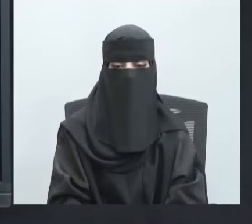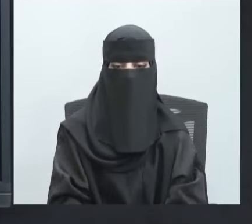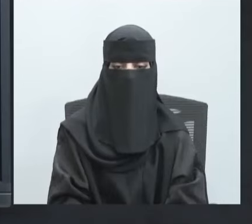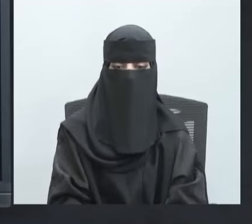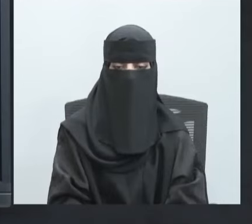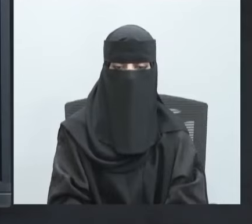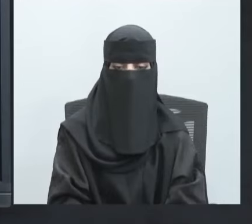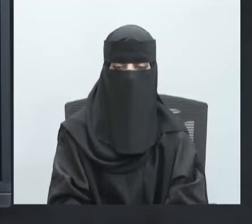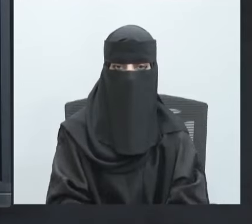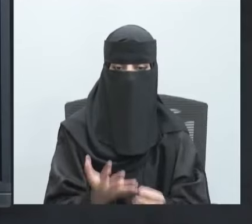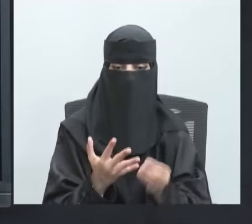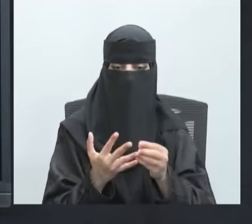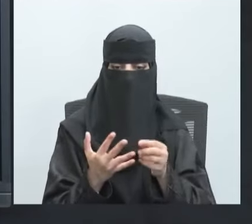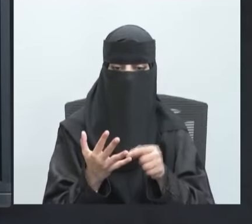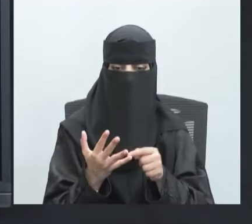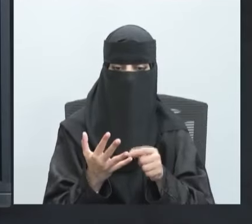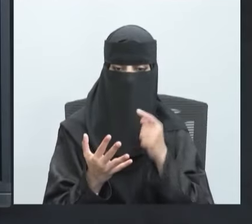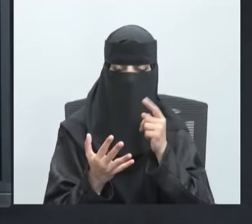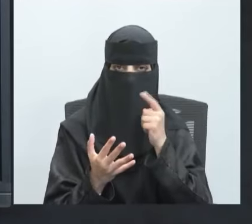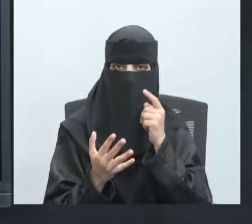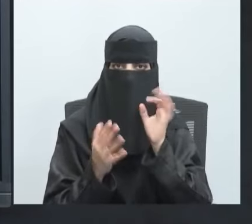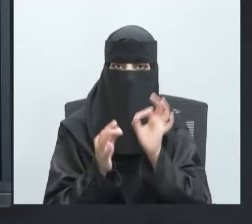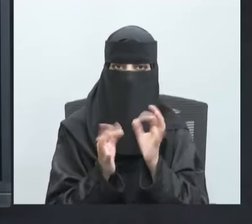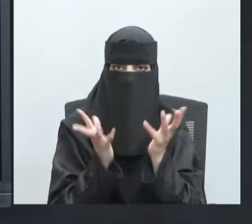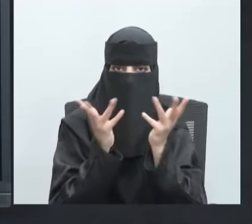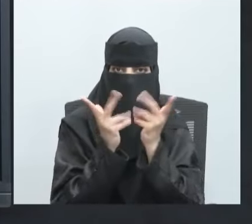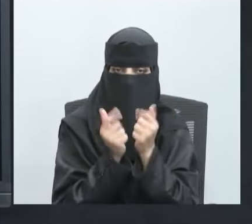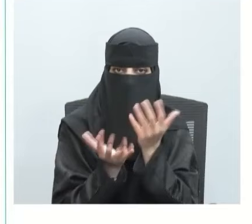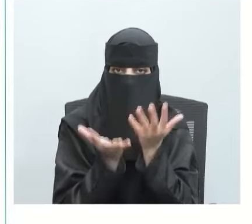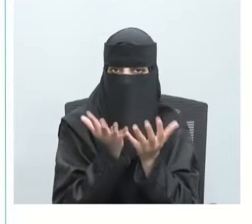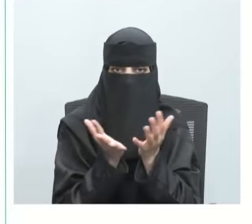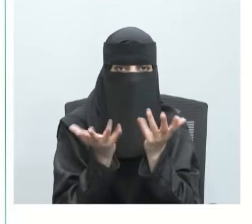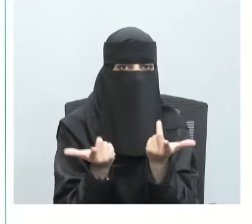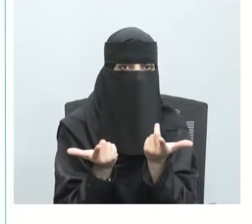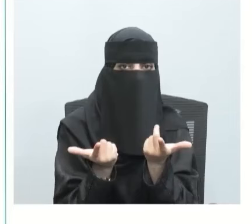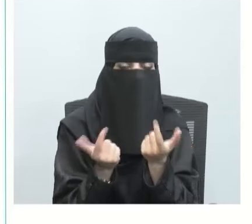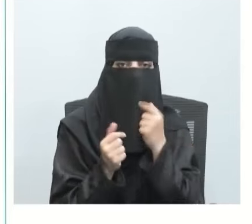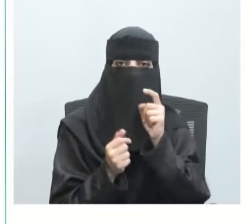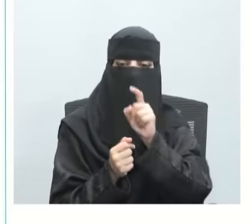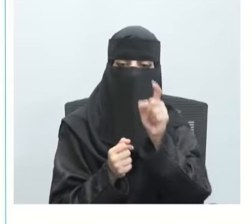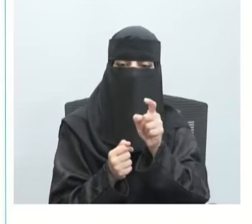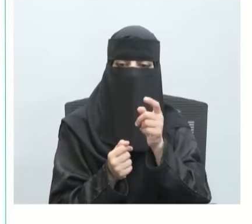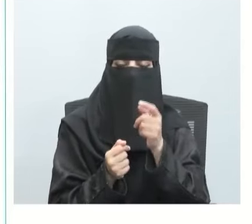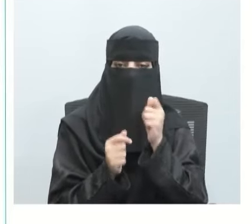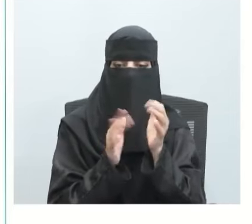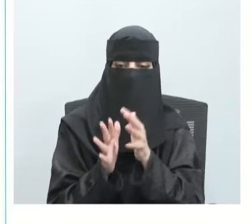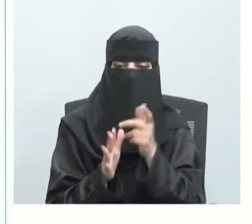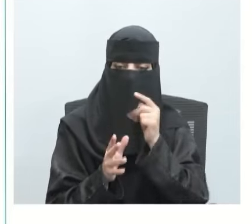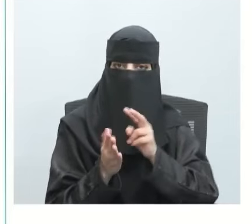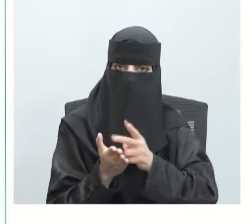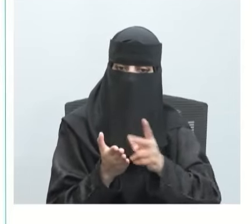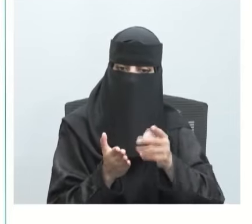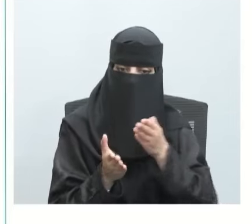الشخصيه الخطوه رقم واحد قدر الدخل في اعداد الميزانيه قد تتعدد مصادر الدخل الخاصه بك